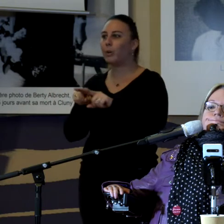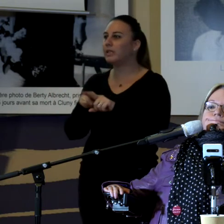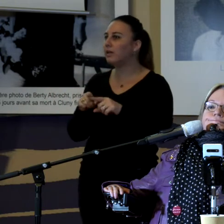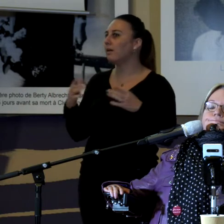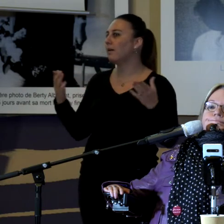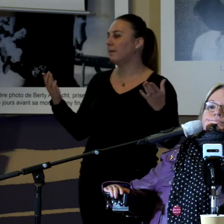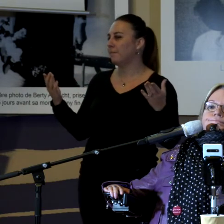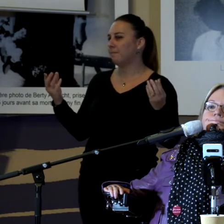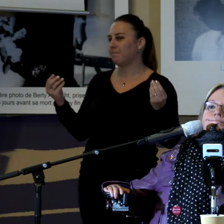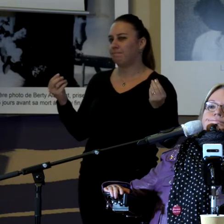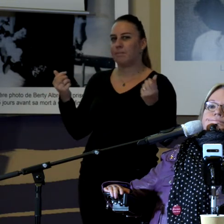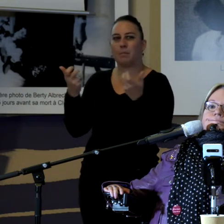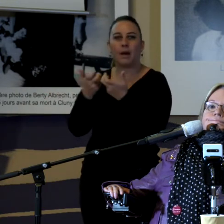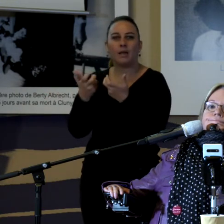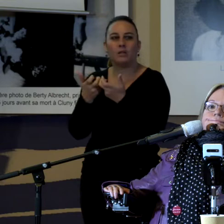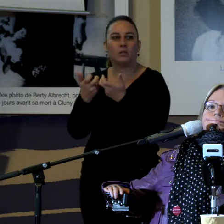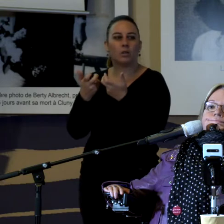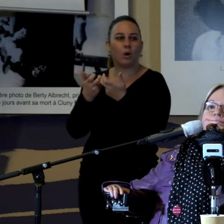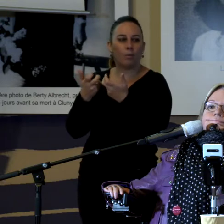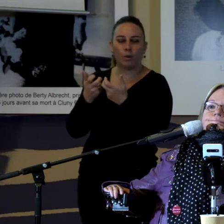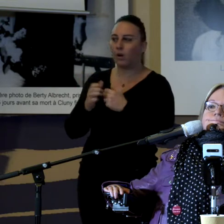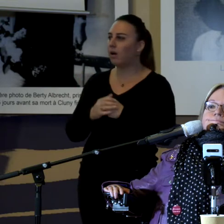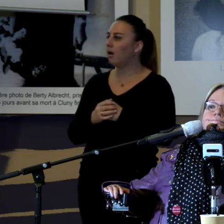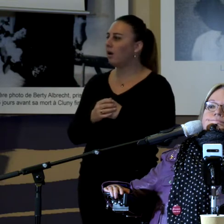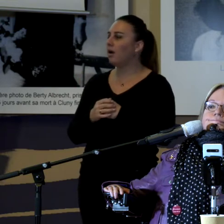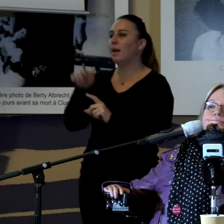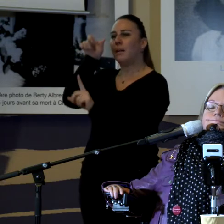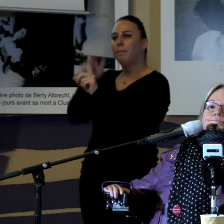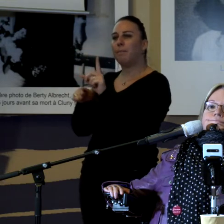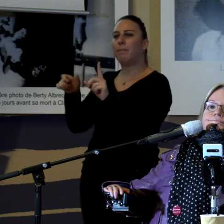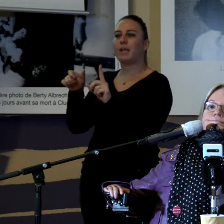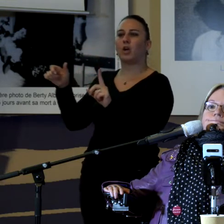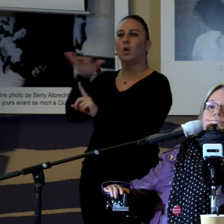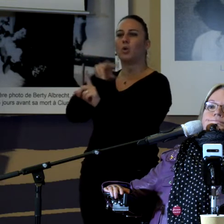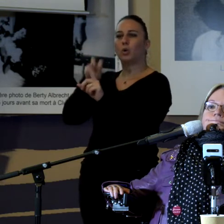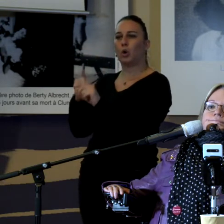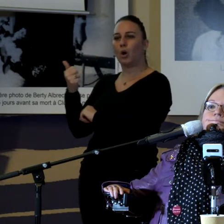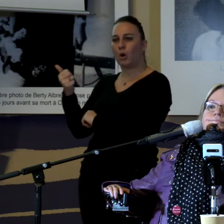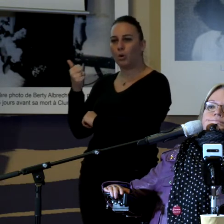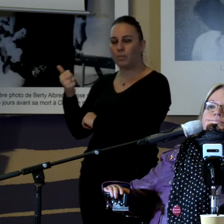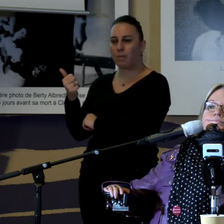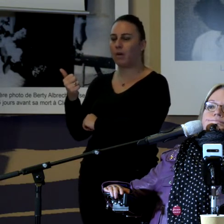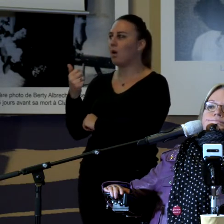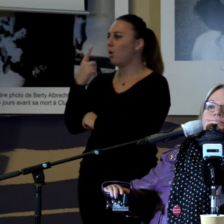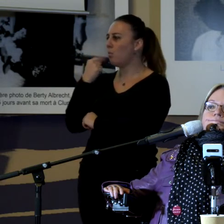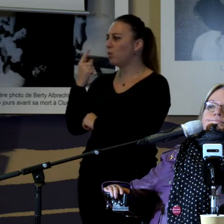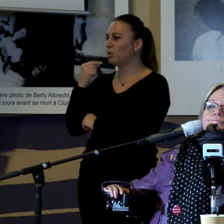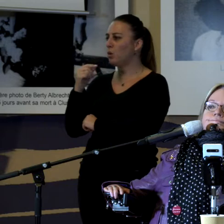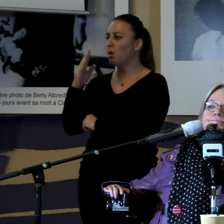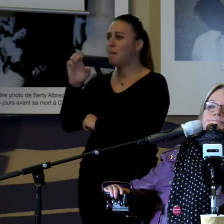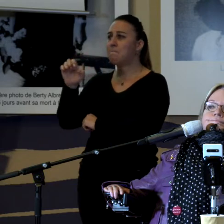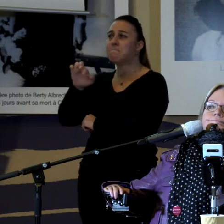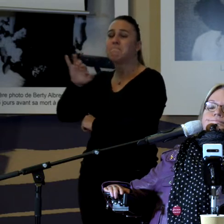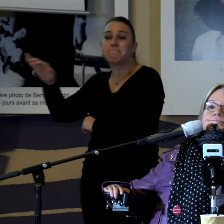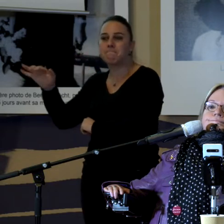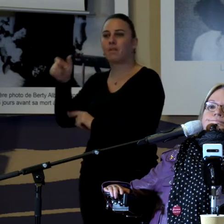chose qu'on retrouve, par exemple, dans les travaux d'un sociologue, hein, du sociologue qui est Jérôme Bas, qui vient de soutenir sa thèse et